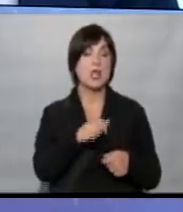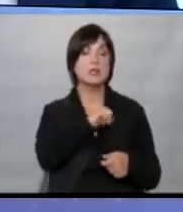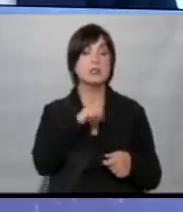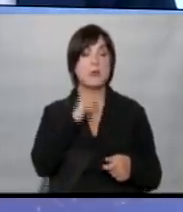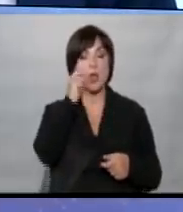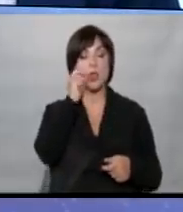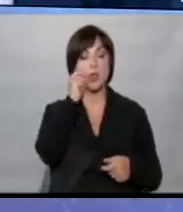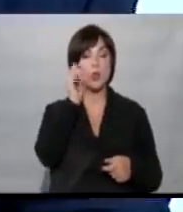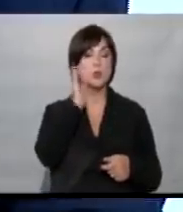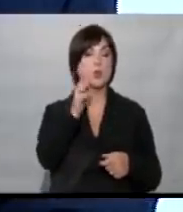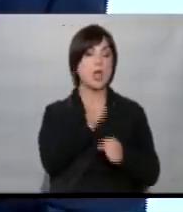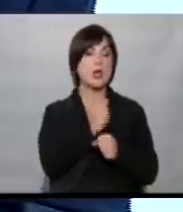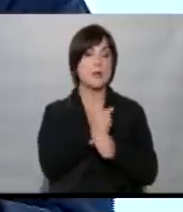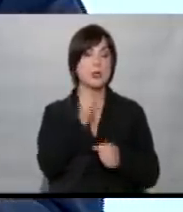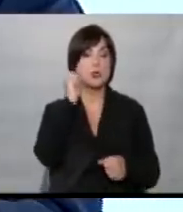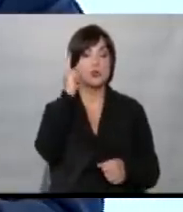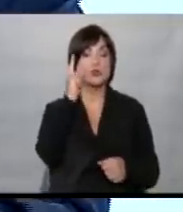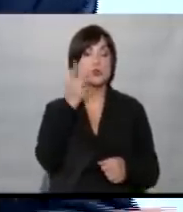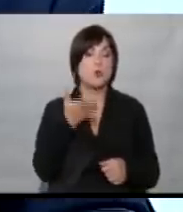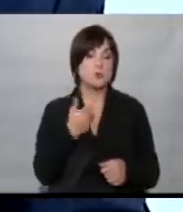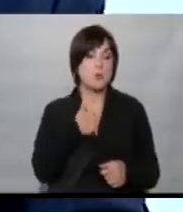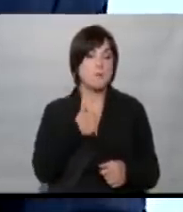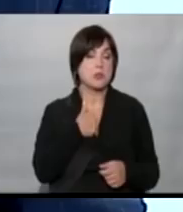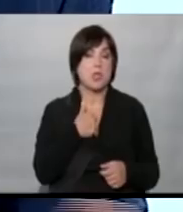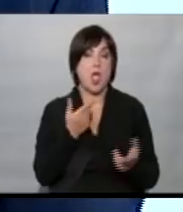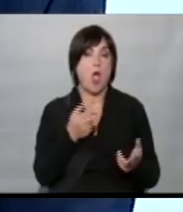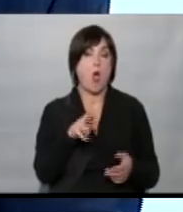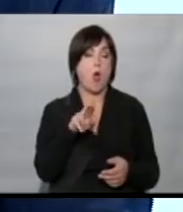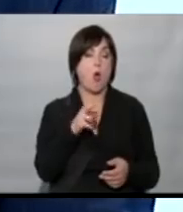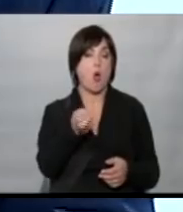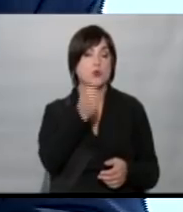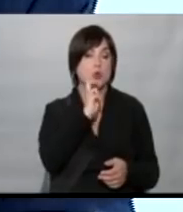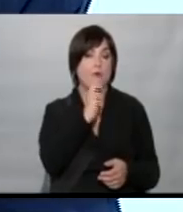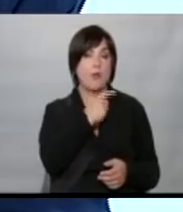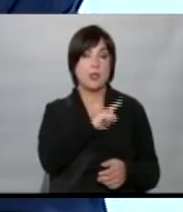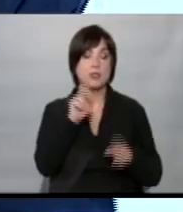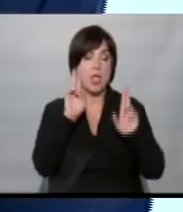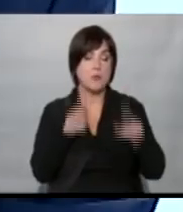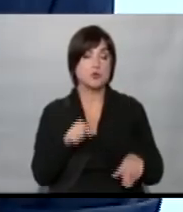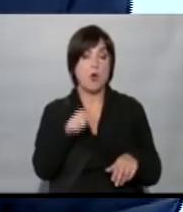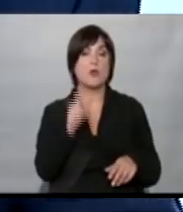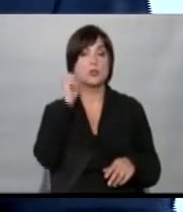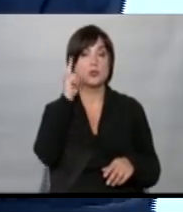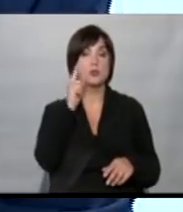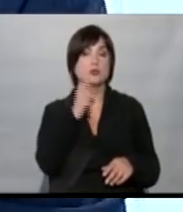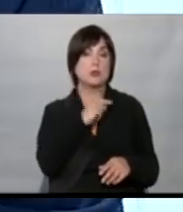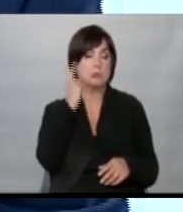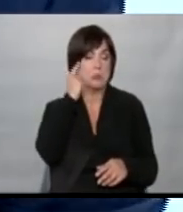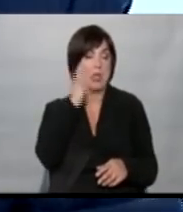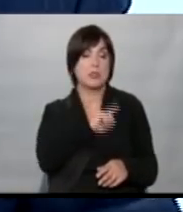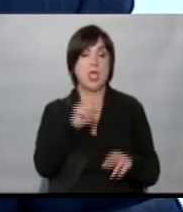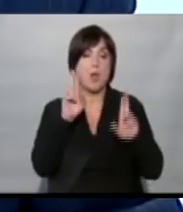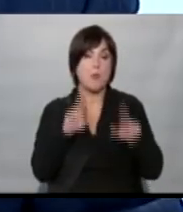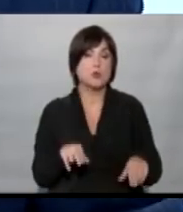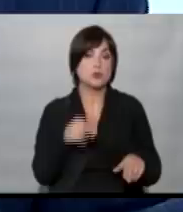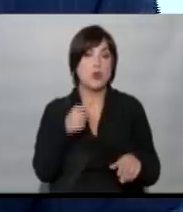луѓе да работеа таму. И за чудувачки, мене одговорот ми е, не може ова да се случи несвесно. Не може, не е можно